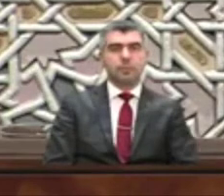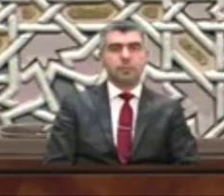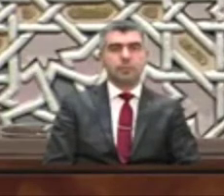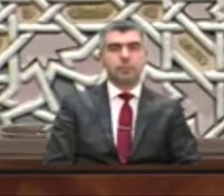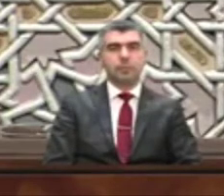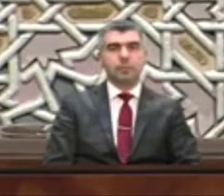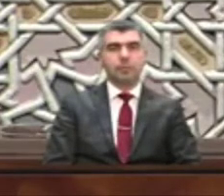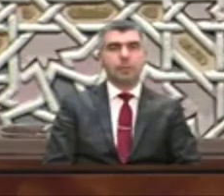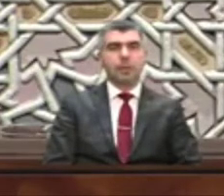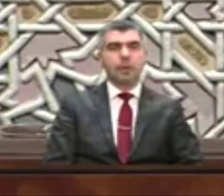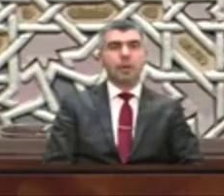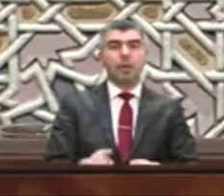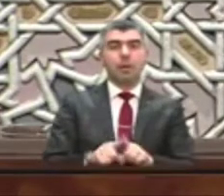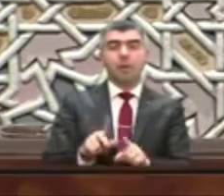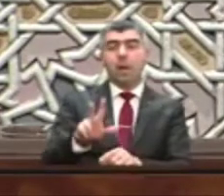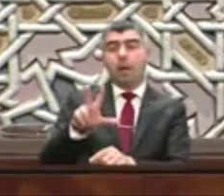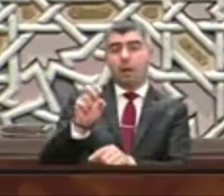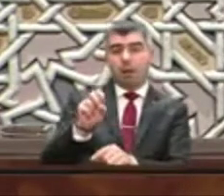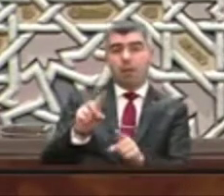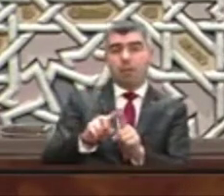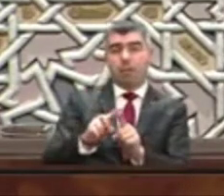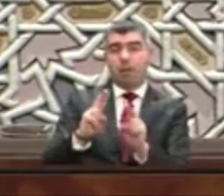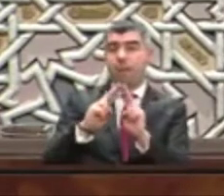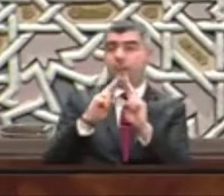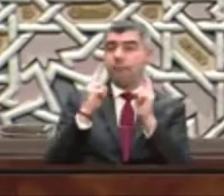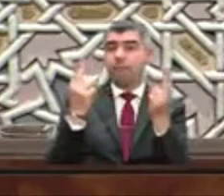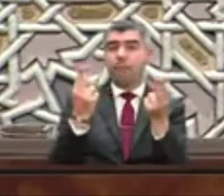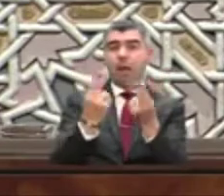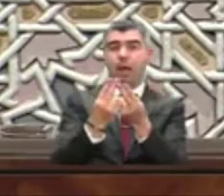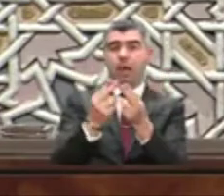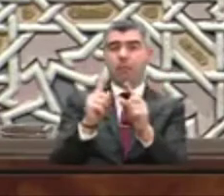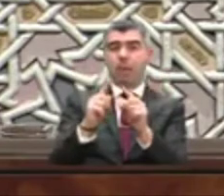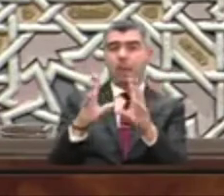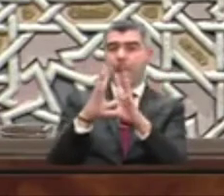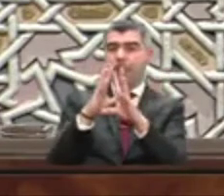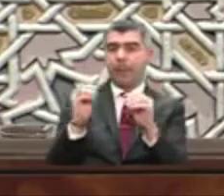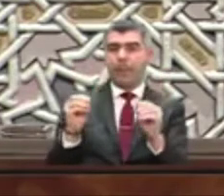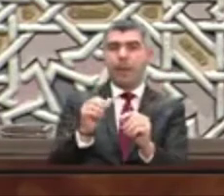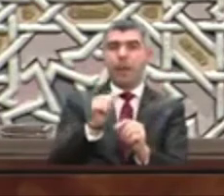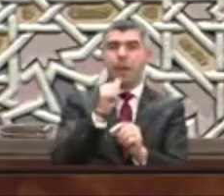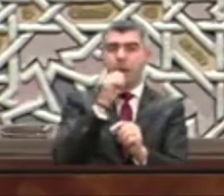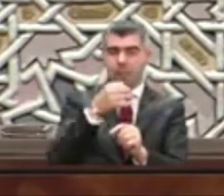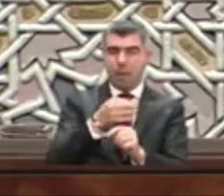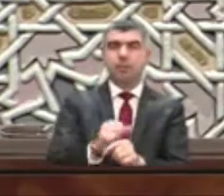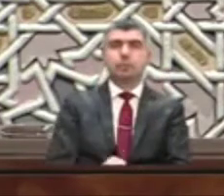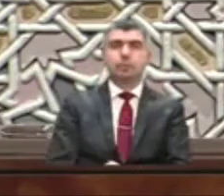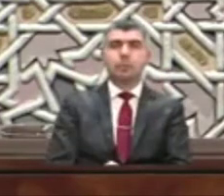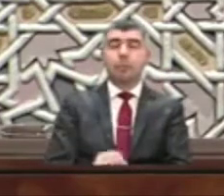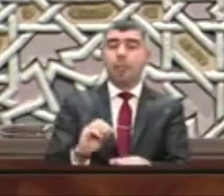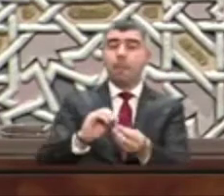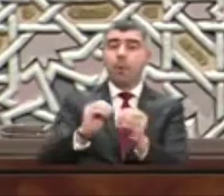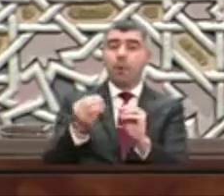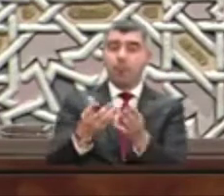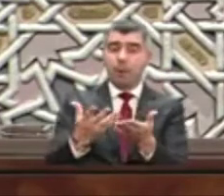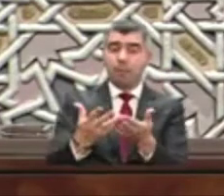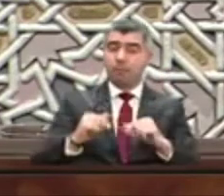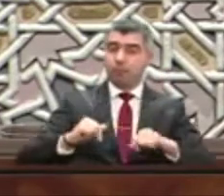احنا كنعرفوا جميع بأن العالم مهدد بندرة الماء. المشكلة السيد الوزير هو أن